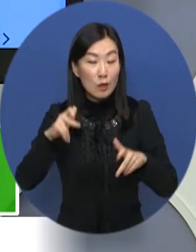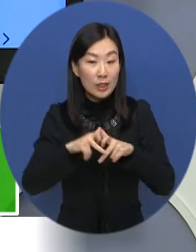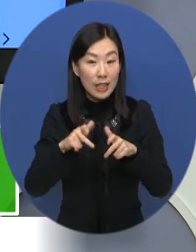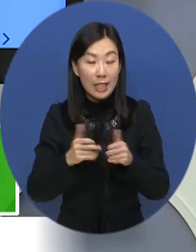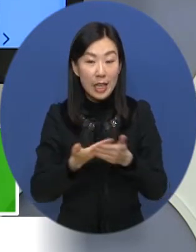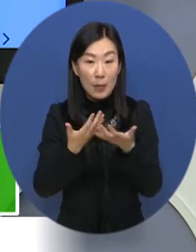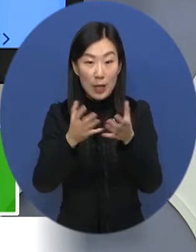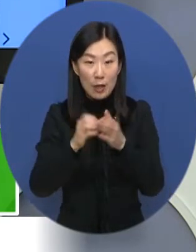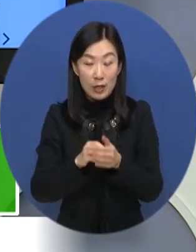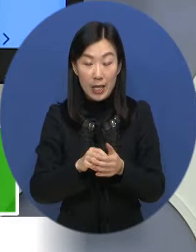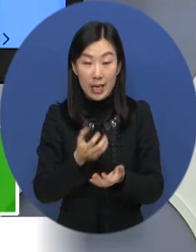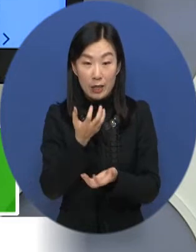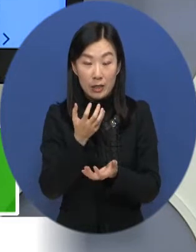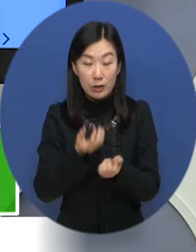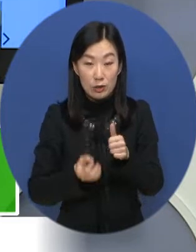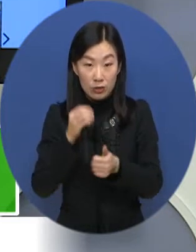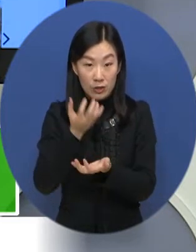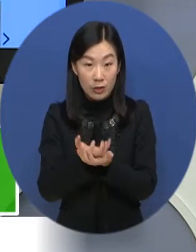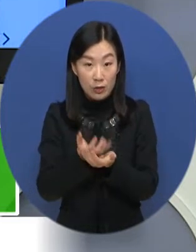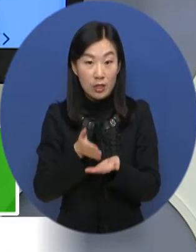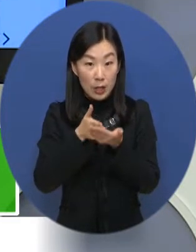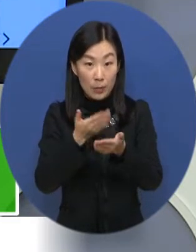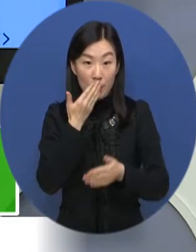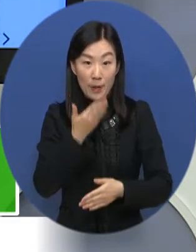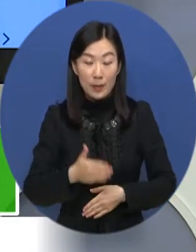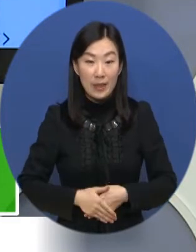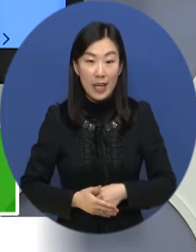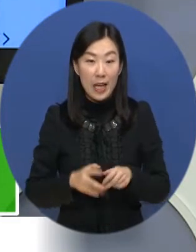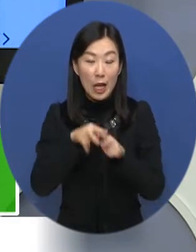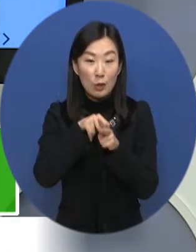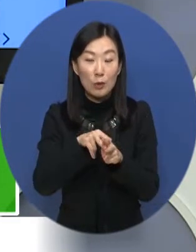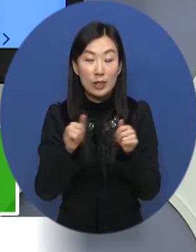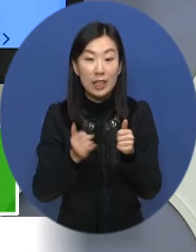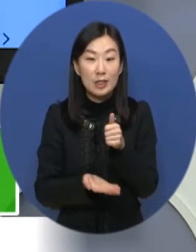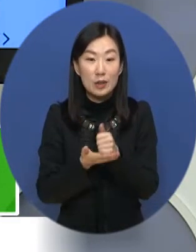28일부터다음 달8일까지한국장애인개발원(수상사무국)에추천서를제출해야합니다.후보자를추천하려면